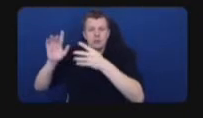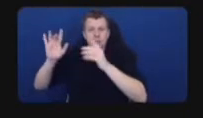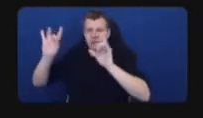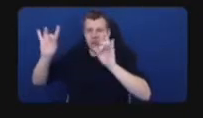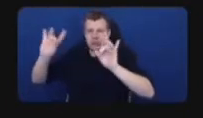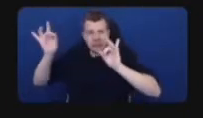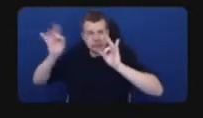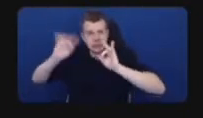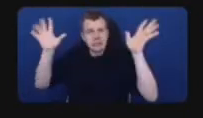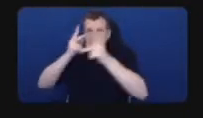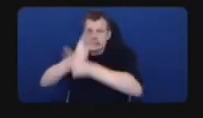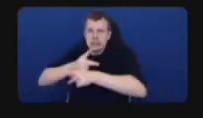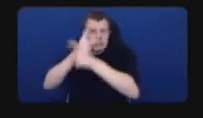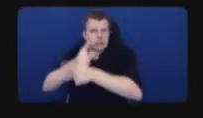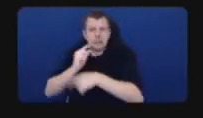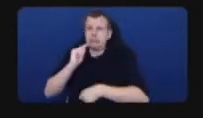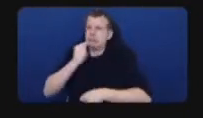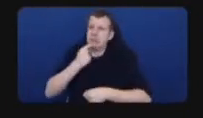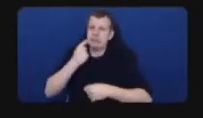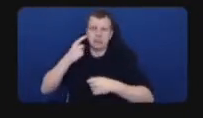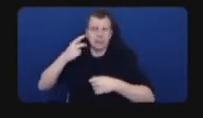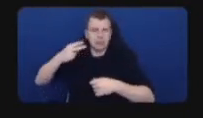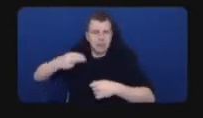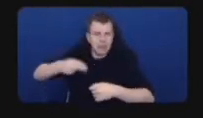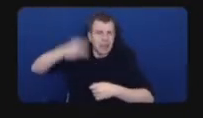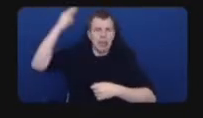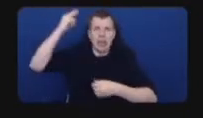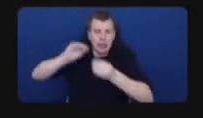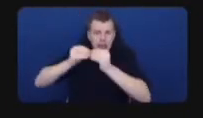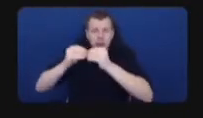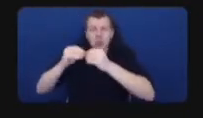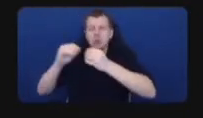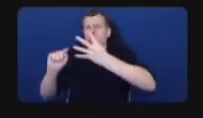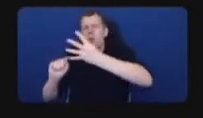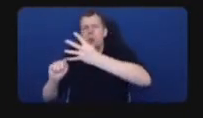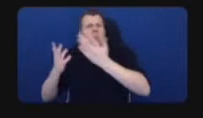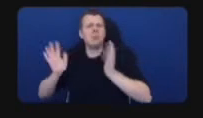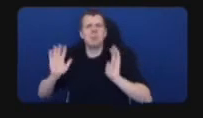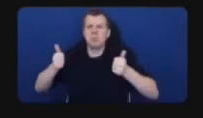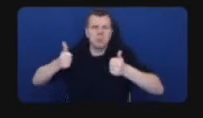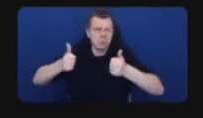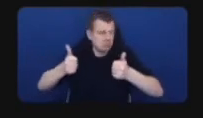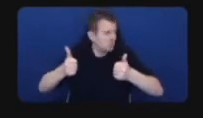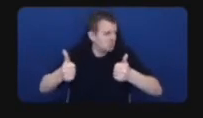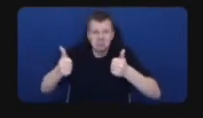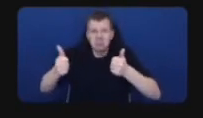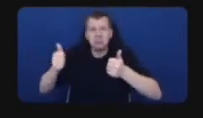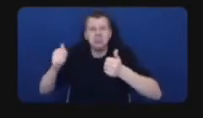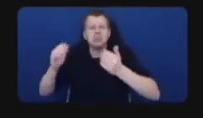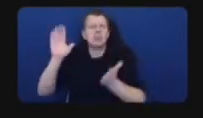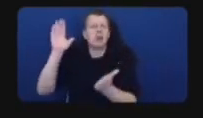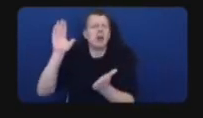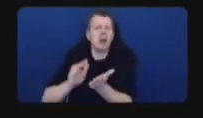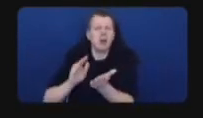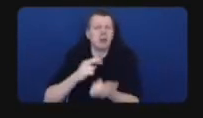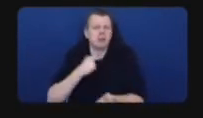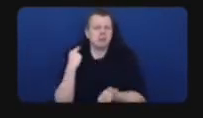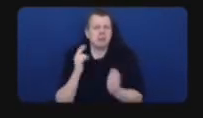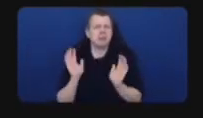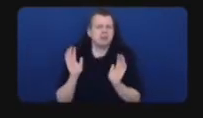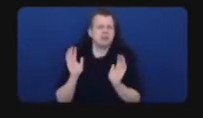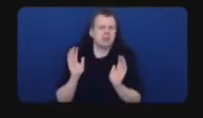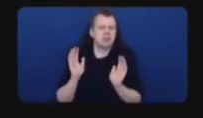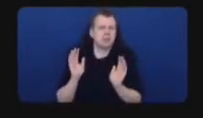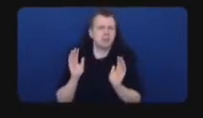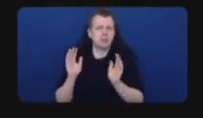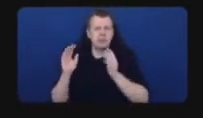响应级别呢是从最极度谨慎，这个是最高的，一直到是包括是最低